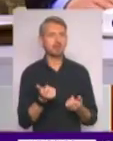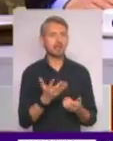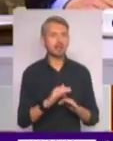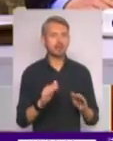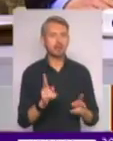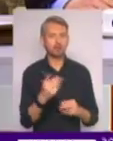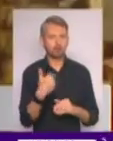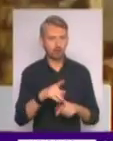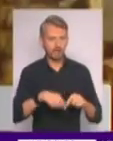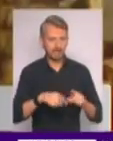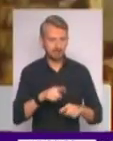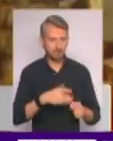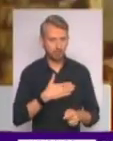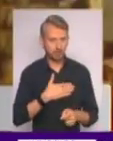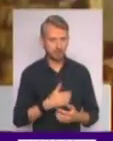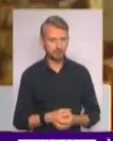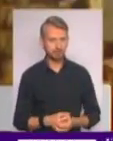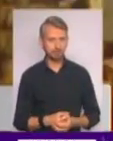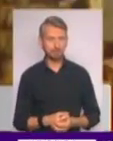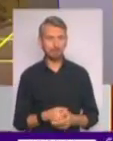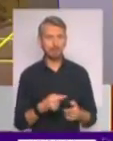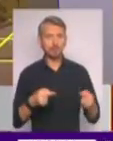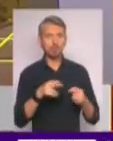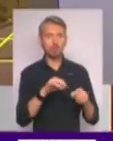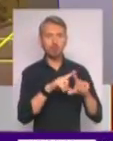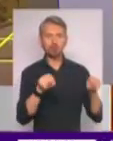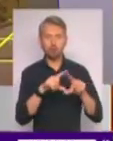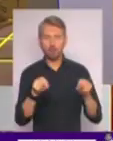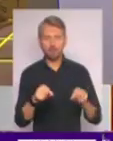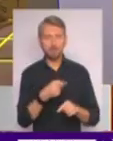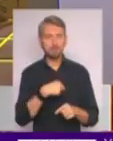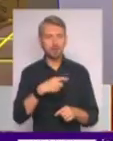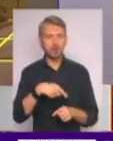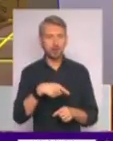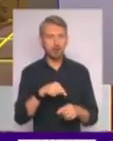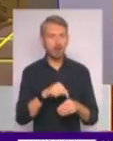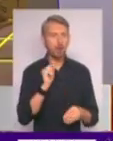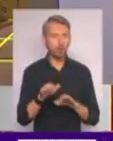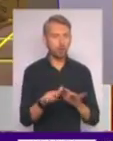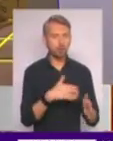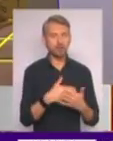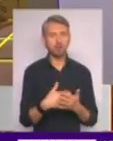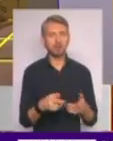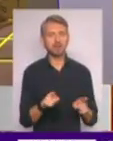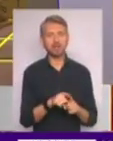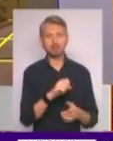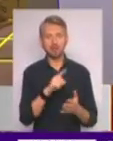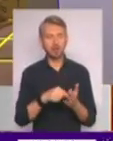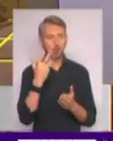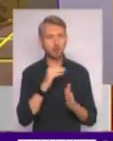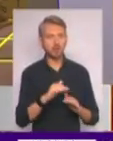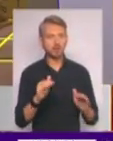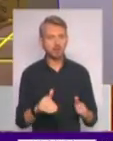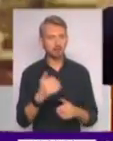стали рідними. Так, у 8 дитячих садках. Так. Відповідно, по школам ми реагуємо, наприклад, навіть на такі моменти, коли діти